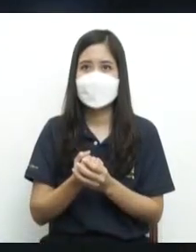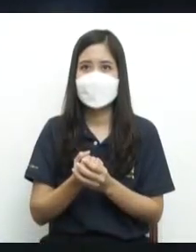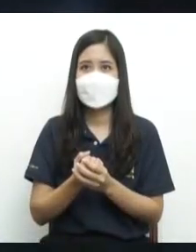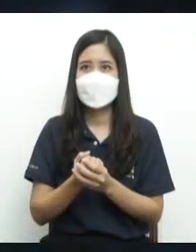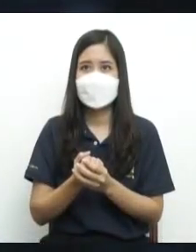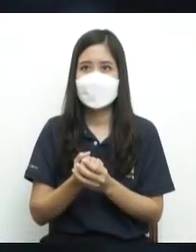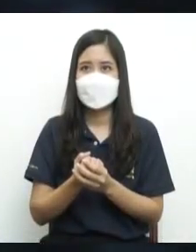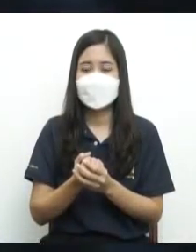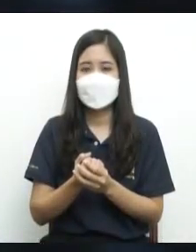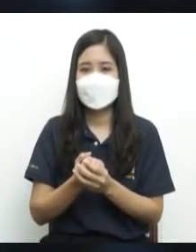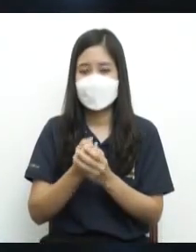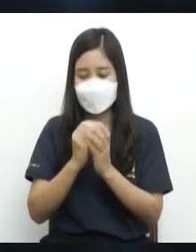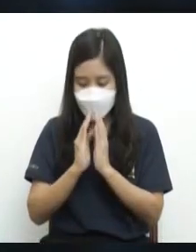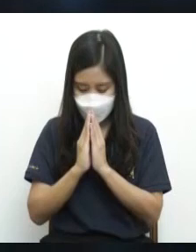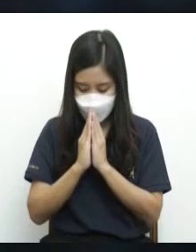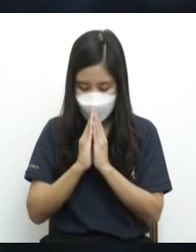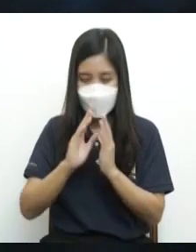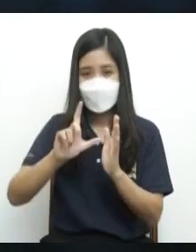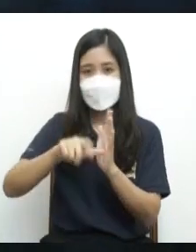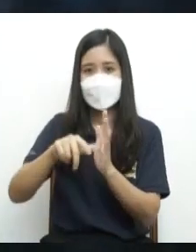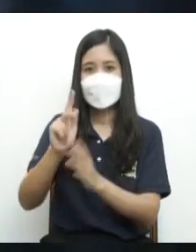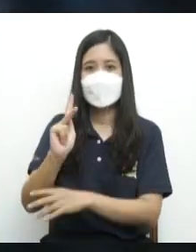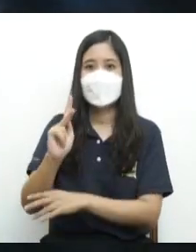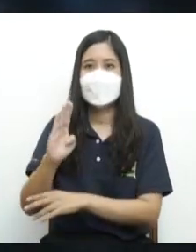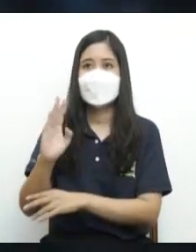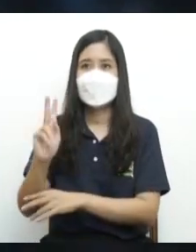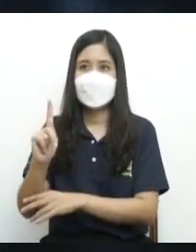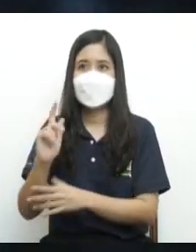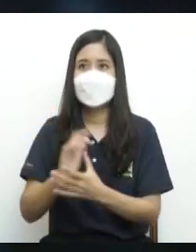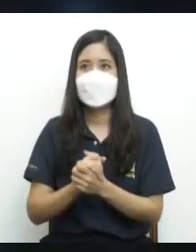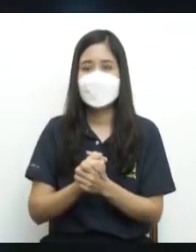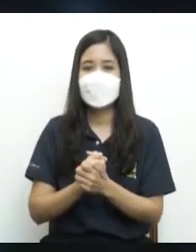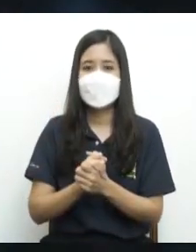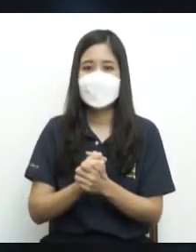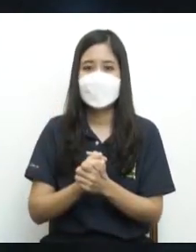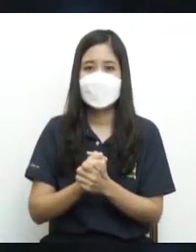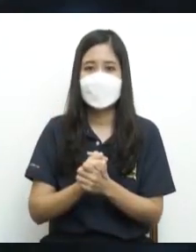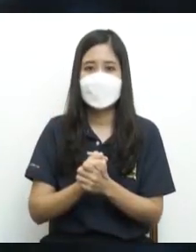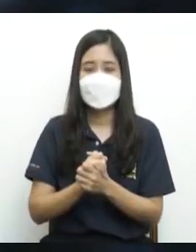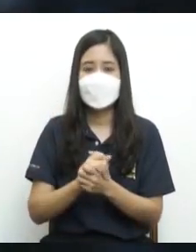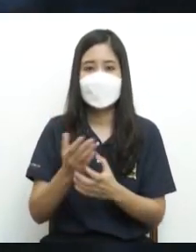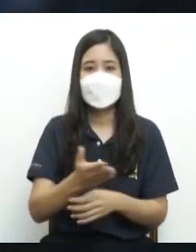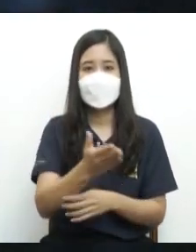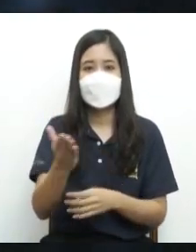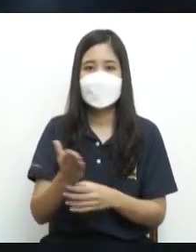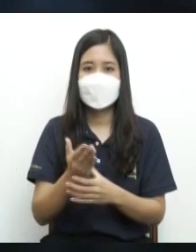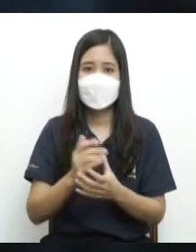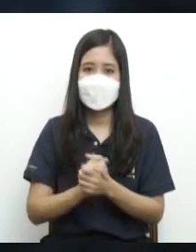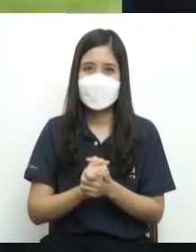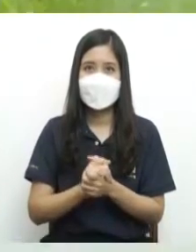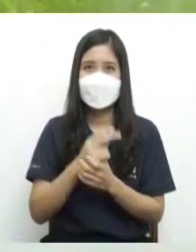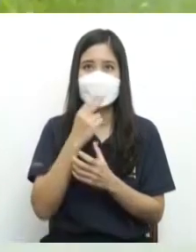วัสดีครับท่านเลขาธิการกบข.ครับและท่านพิธีกรตลอดจนท่านผู้ชม ที่อยู่ทางบ้